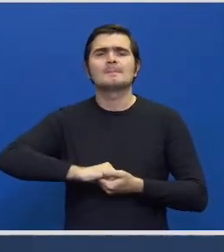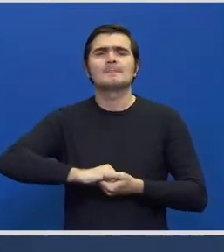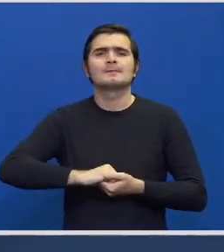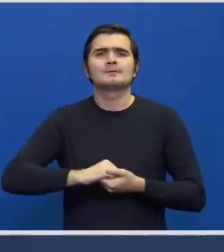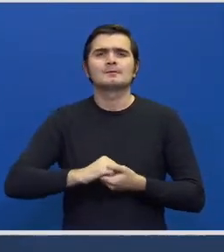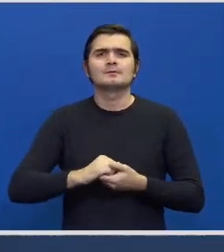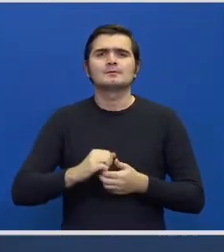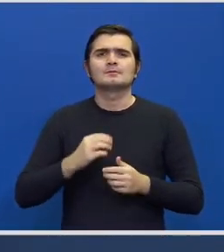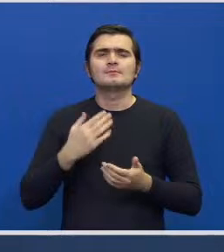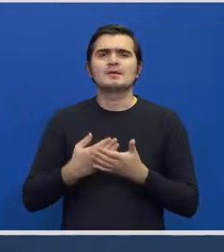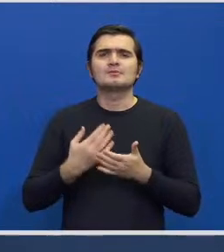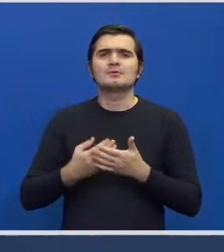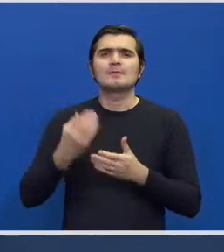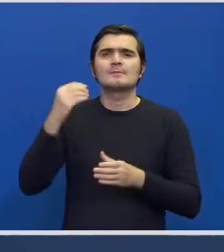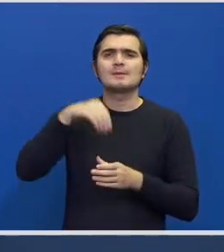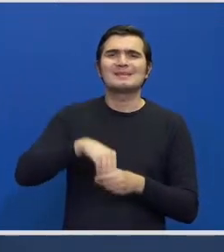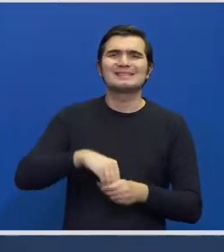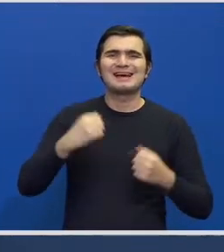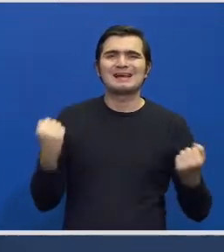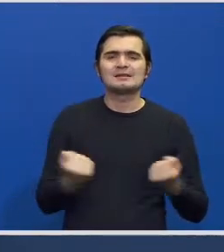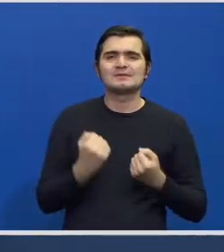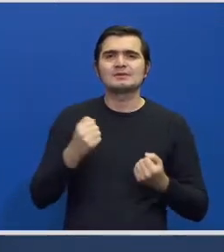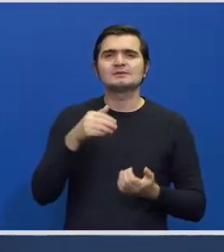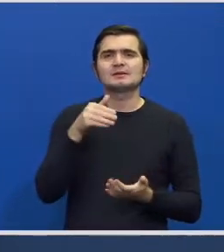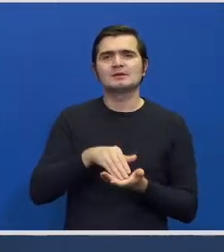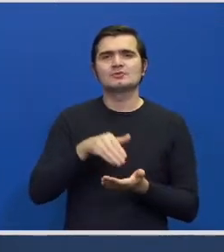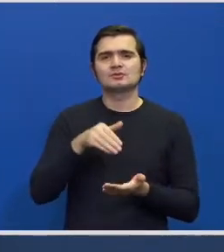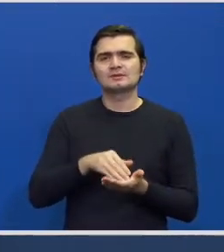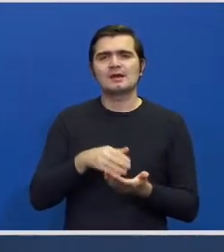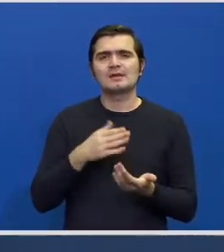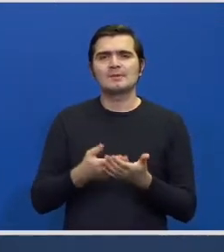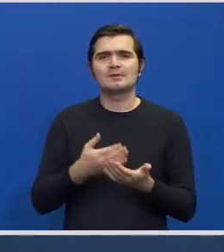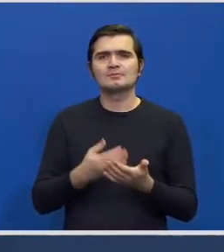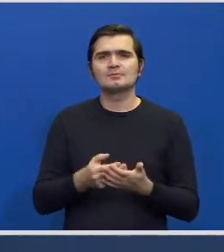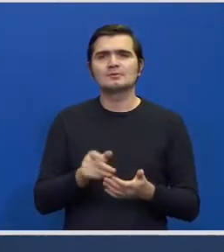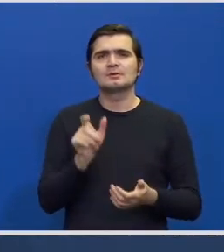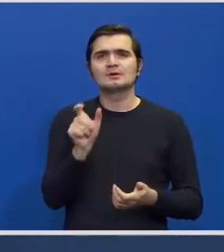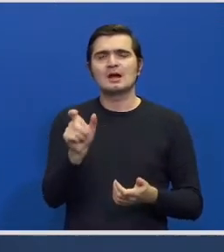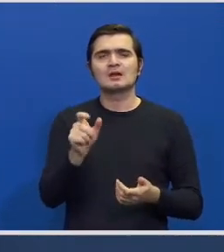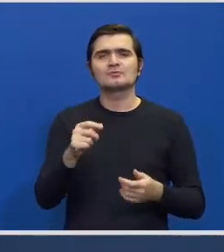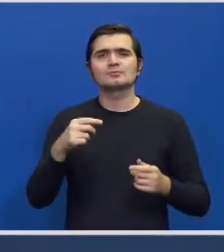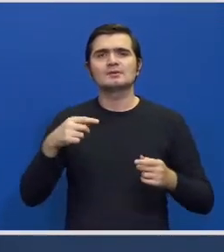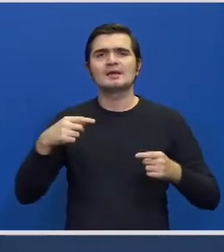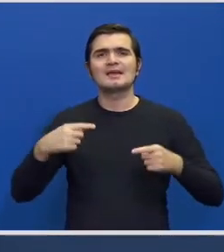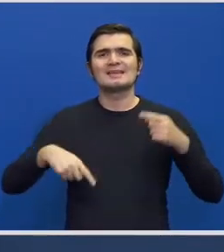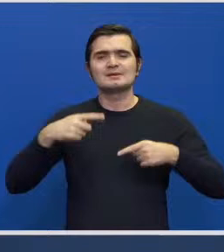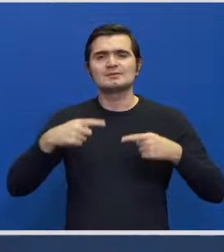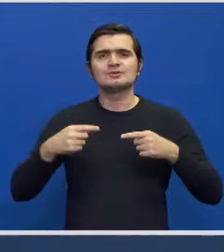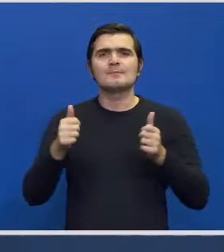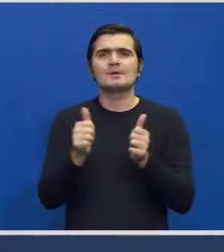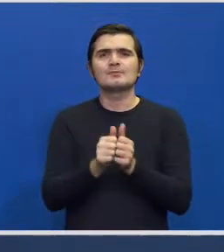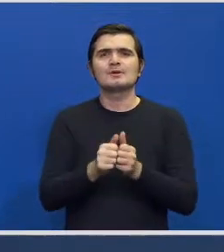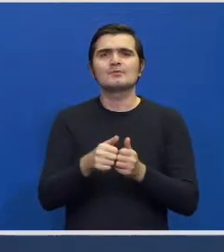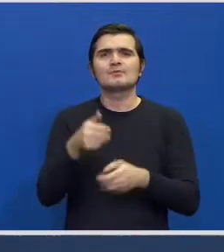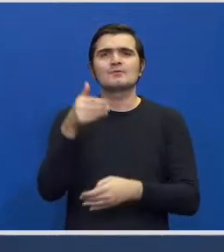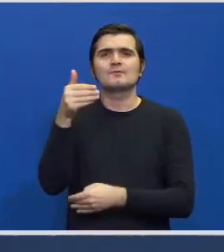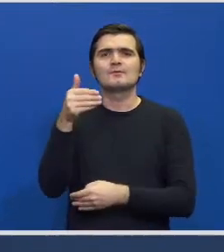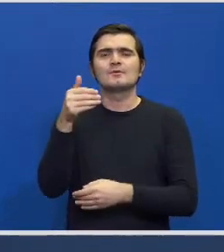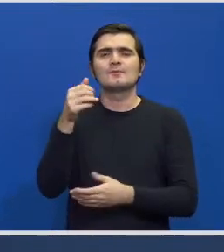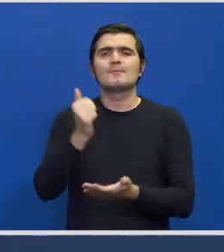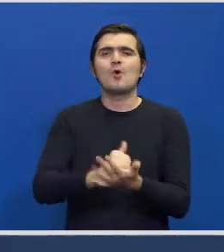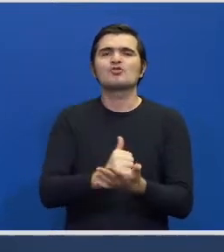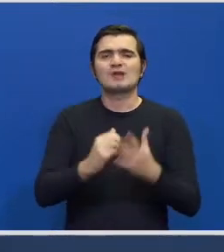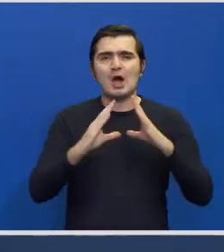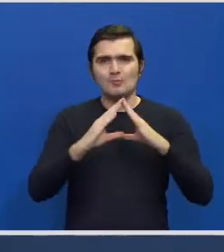parteneriat și cu implementarea activităților necesare pentru cardul pentru energie cu